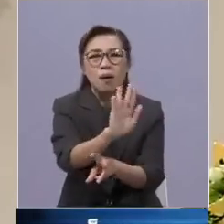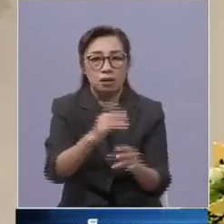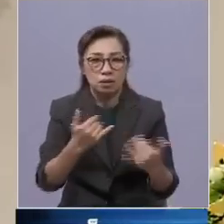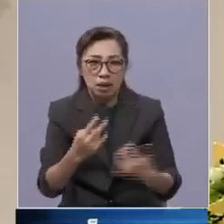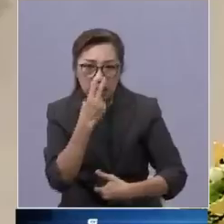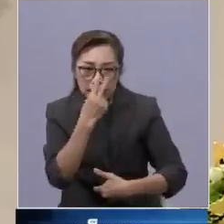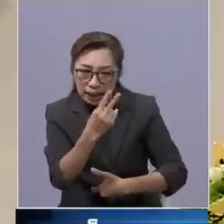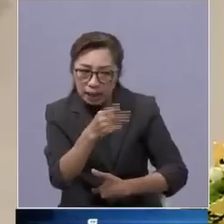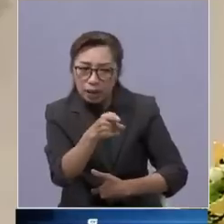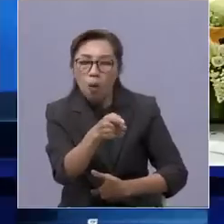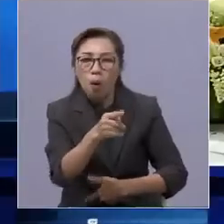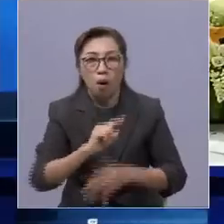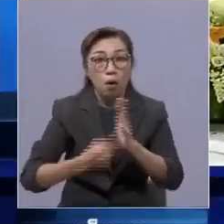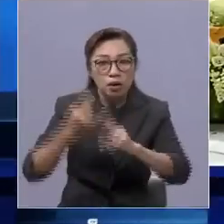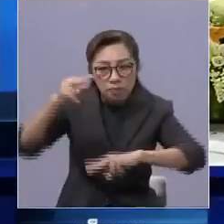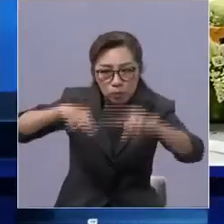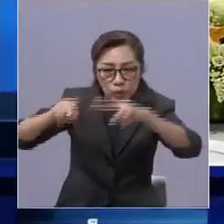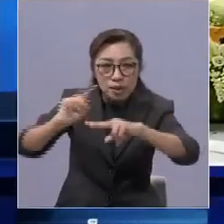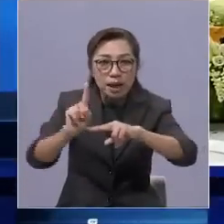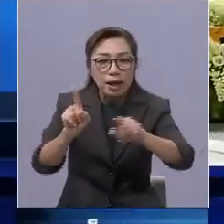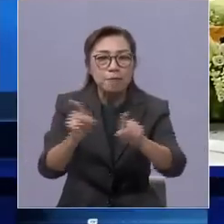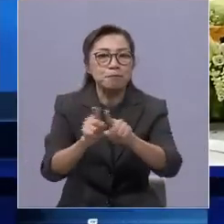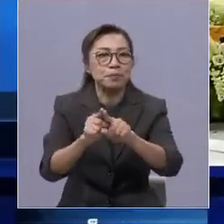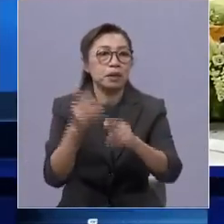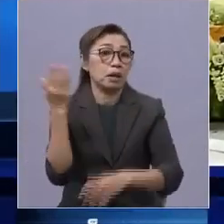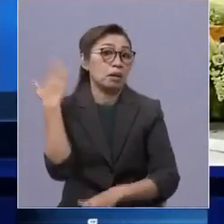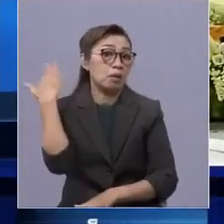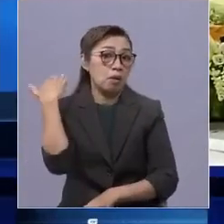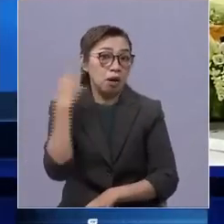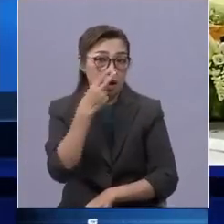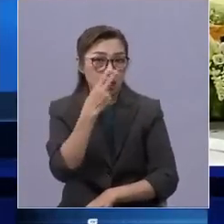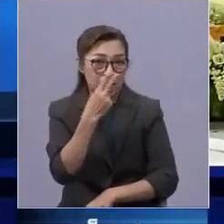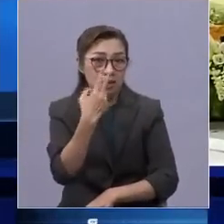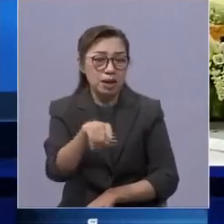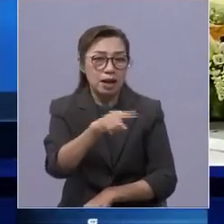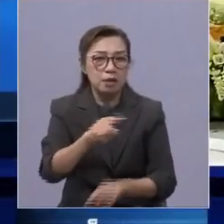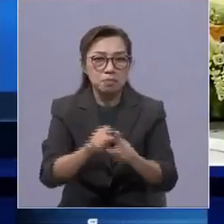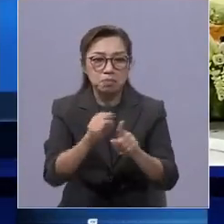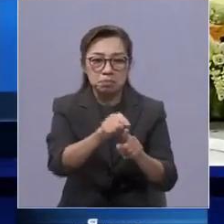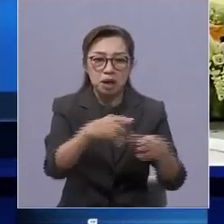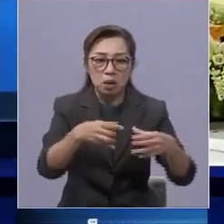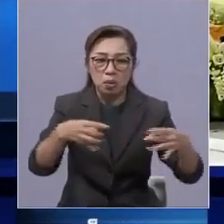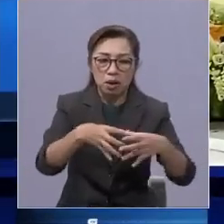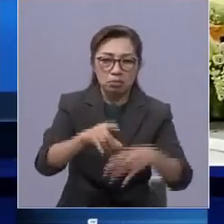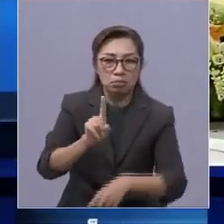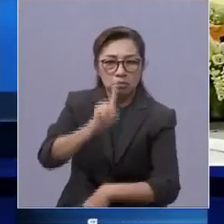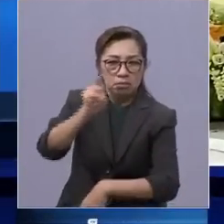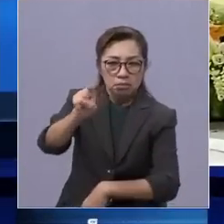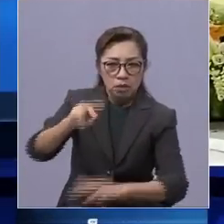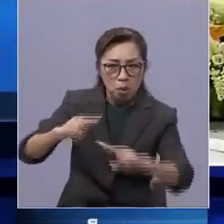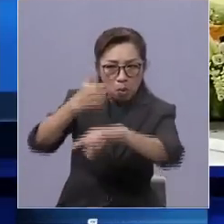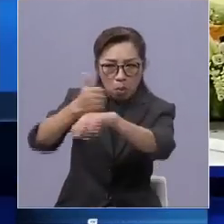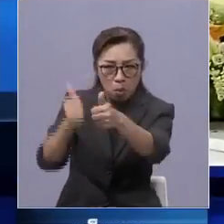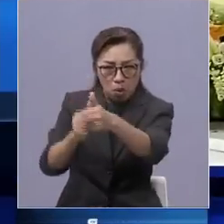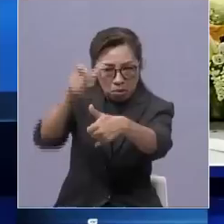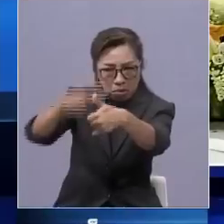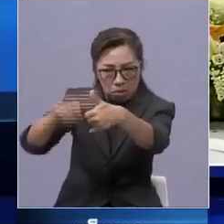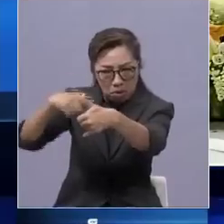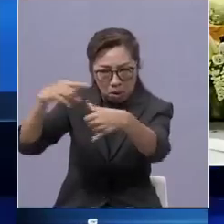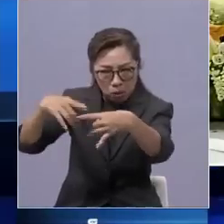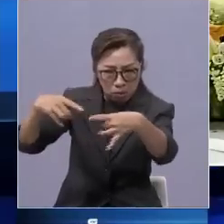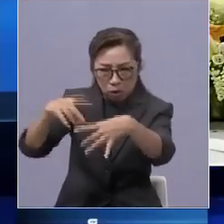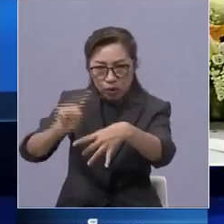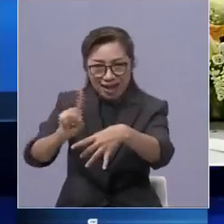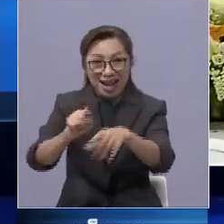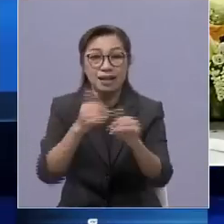มเห็นภาพในการตรวจสอบจากประเด็นตั้งแต่ในช่วงที่ผ่านมาด้วยเนี่ยนะครับตั้งคำถามเกี่ยวข้องกับคุณสมบัติหรืออะไรก็แล้วแต่ล่าสุดมีความเคลื่อนไหวใน